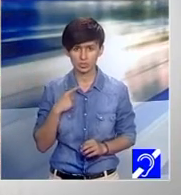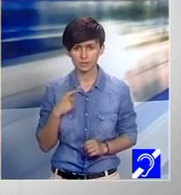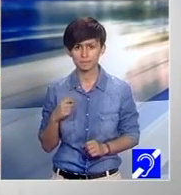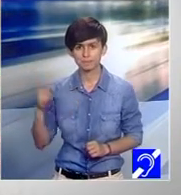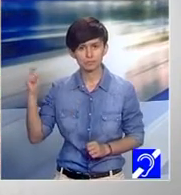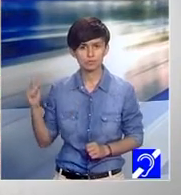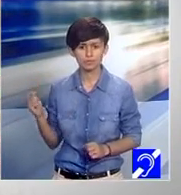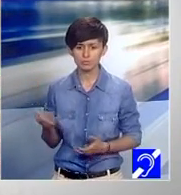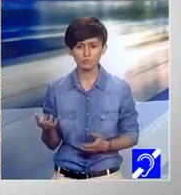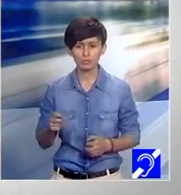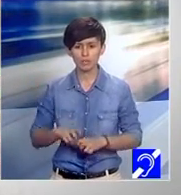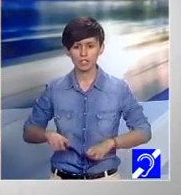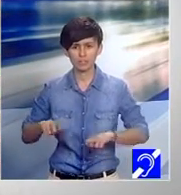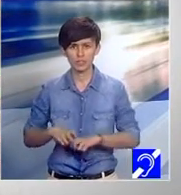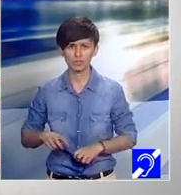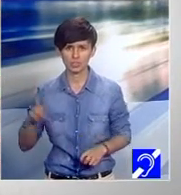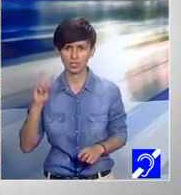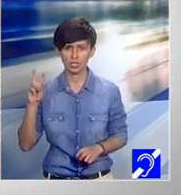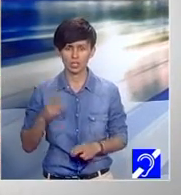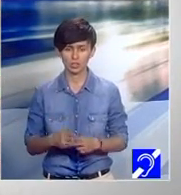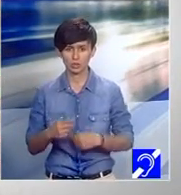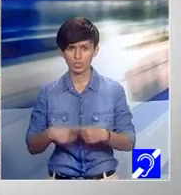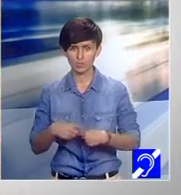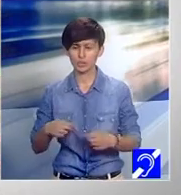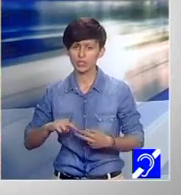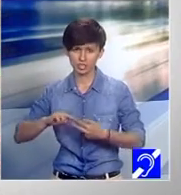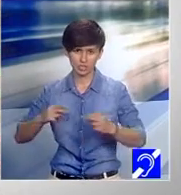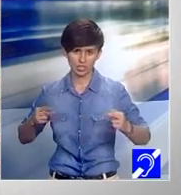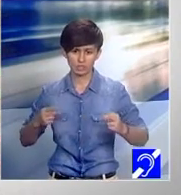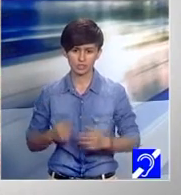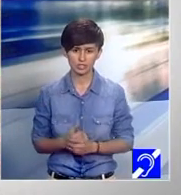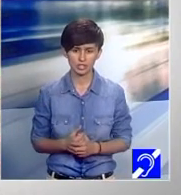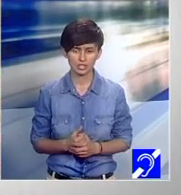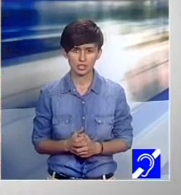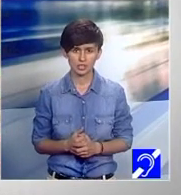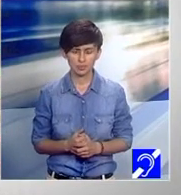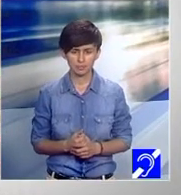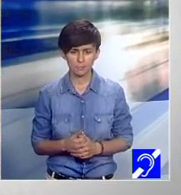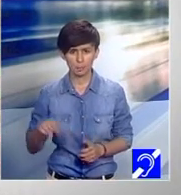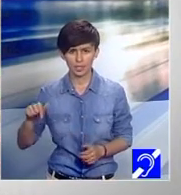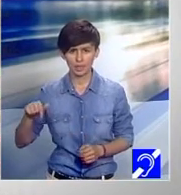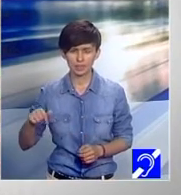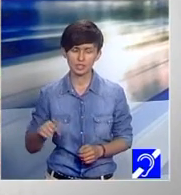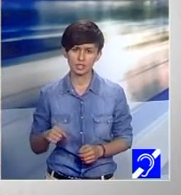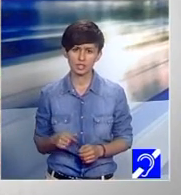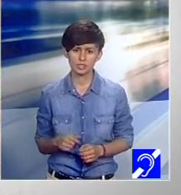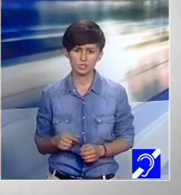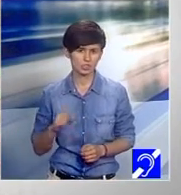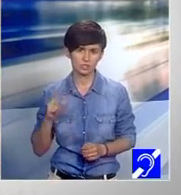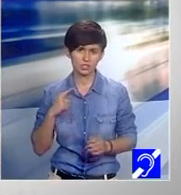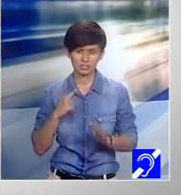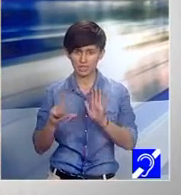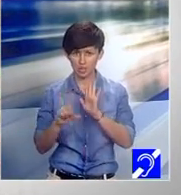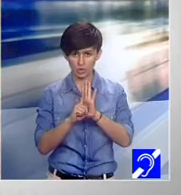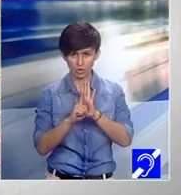dar ideea este că nu este... Acest screening nu este transpus într-o lege.